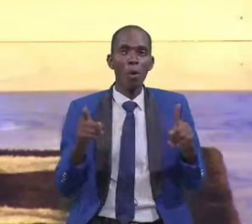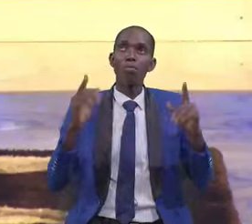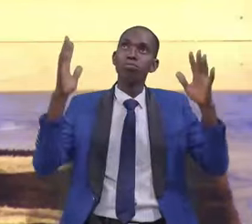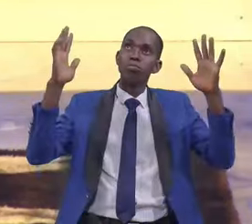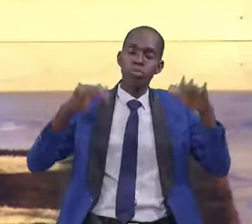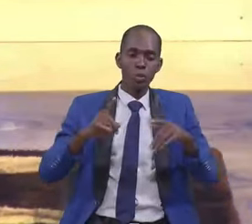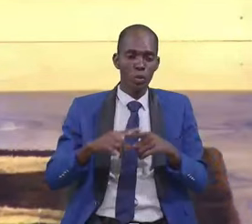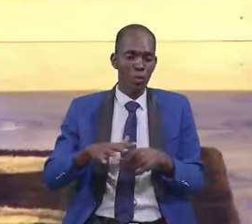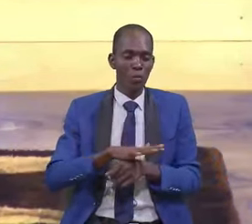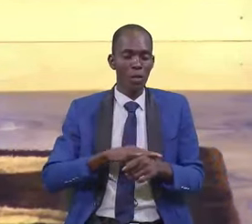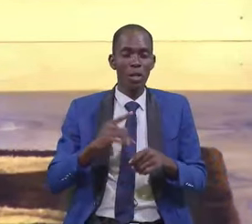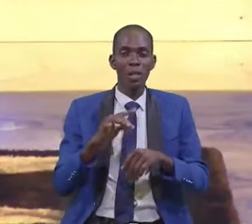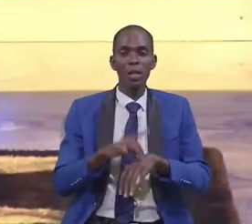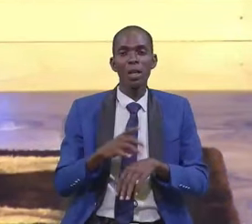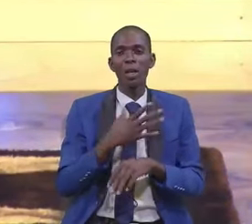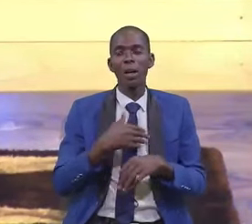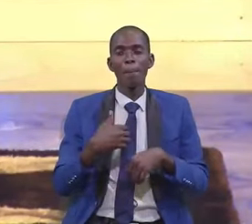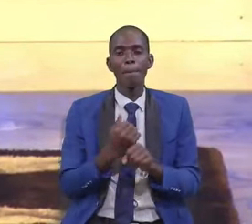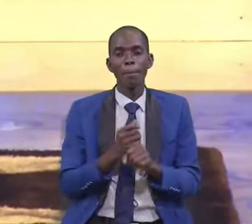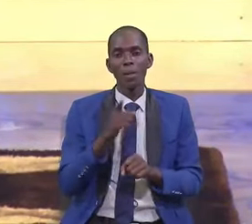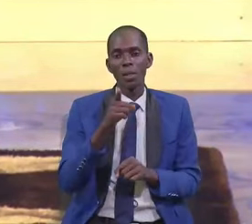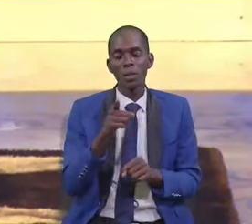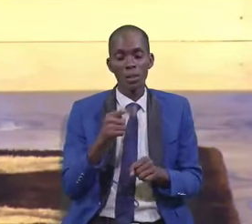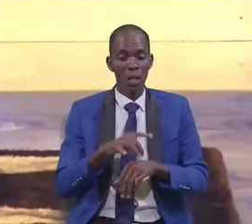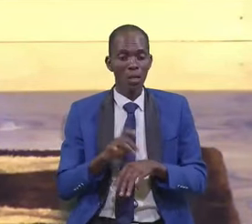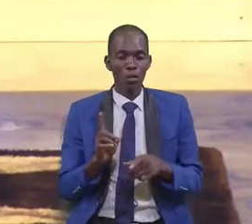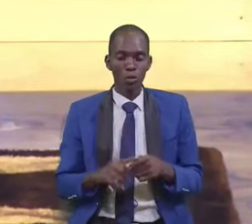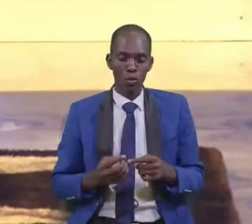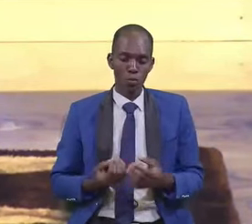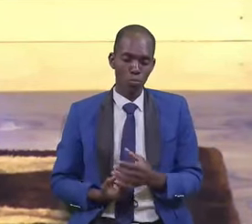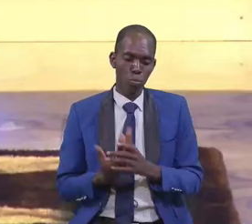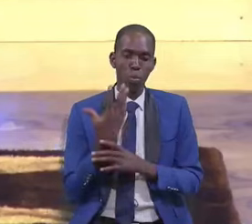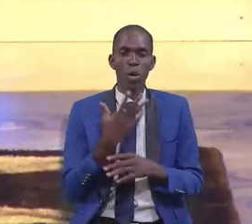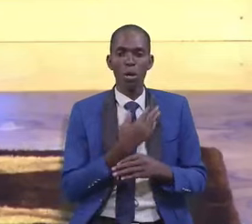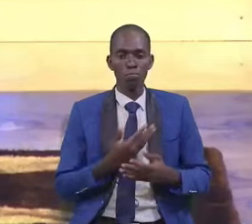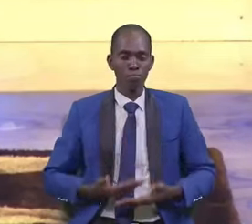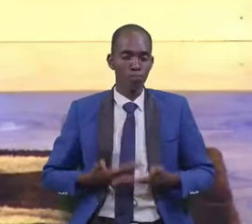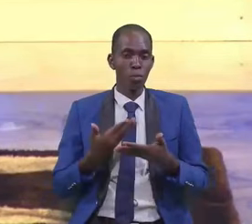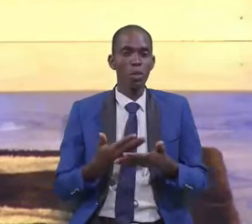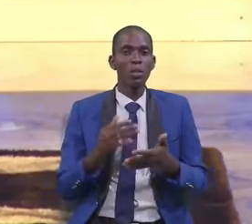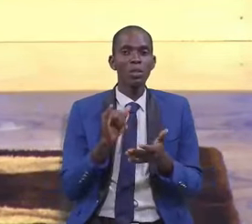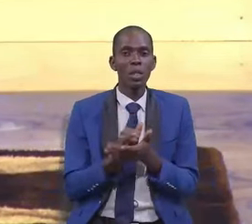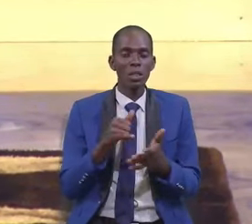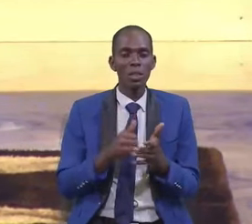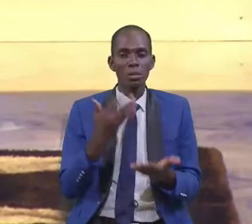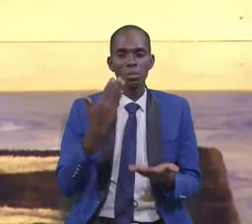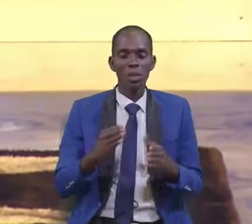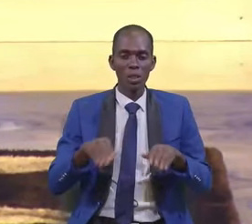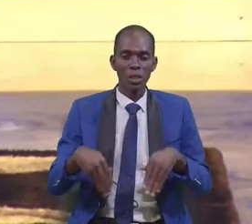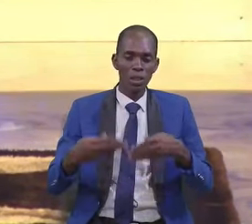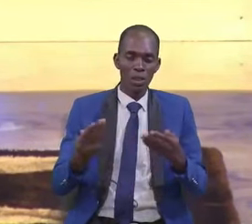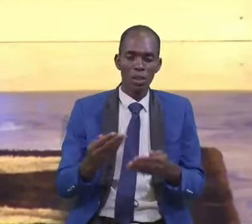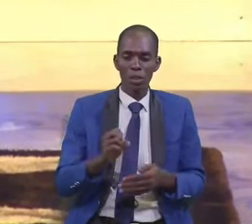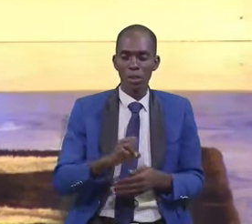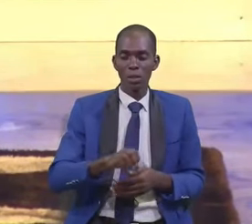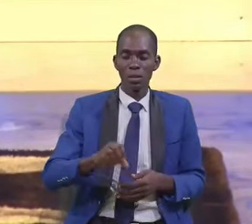fécondé la terre et fait germer les plantes, sans avoir donné de la semence au semeur et du